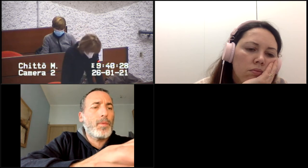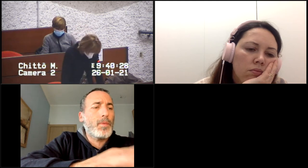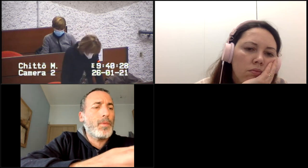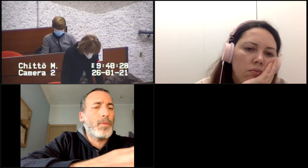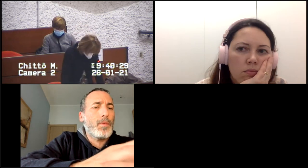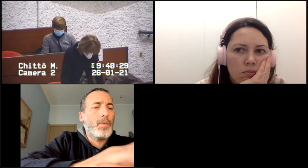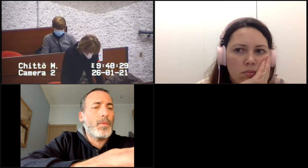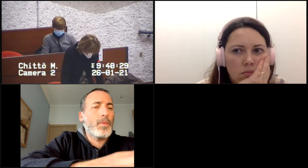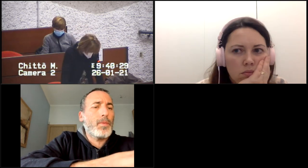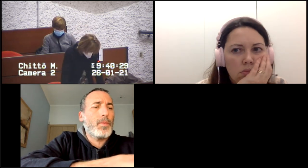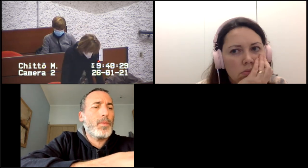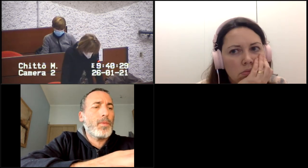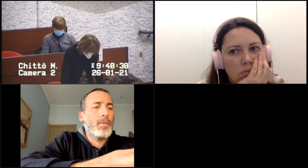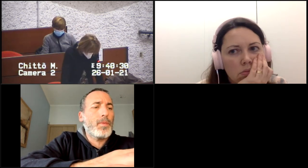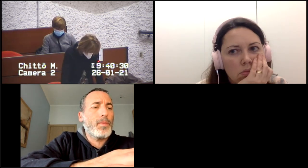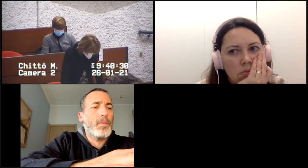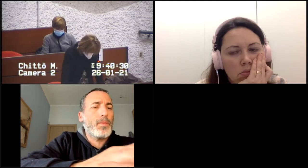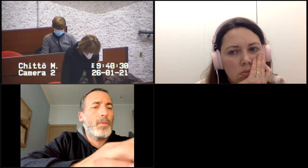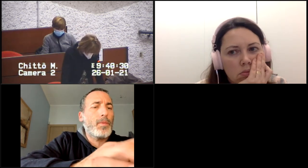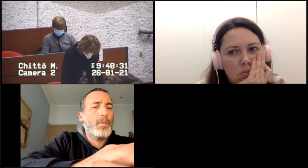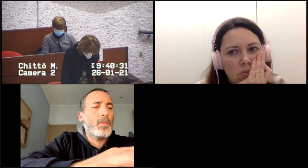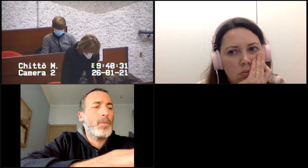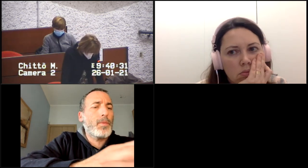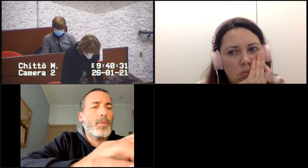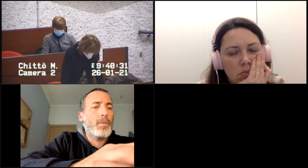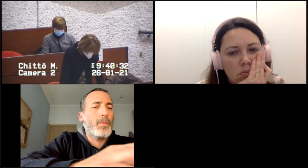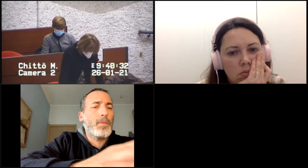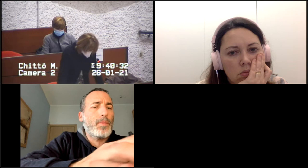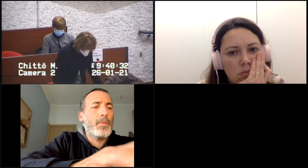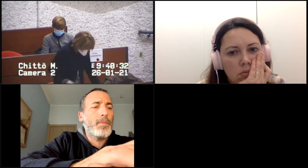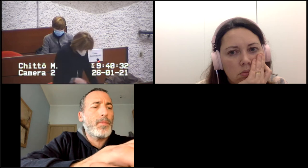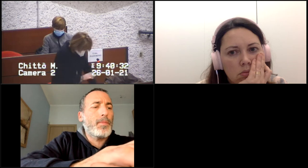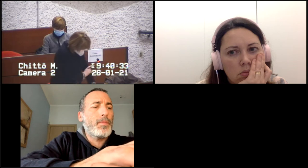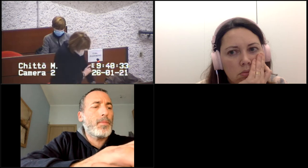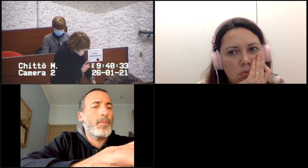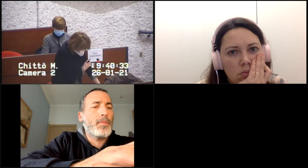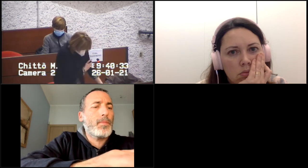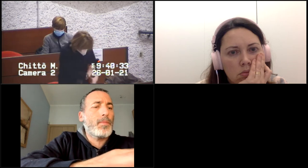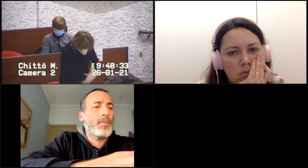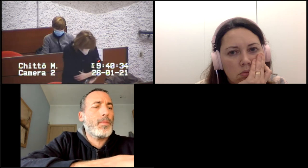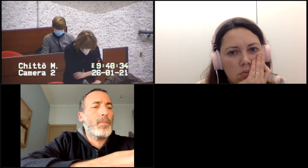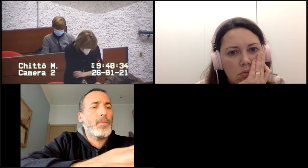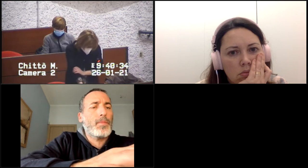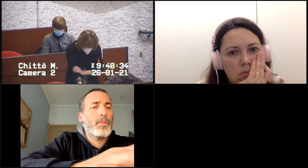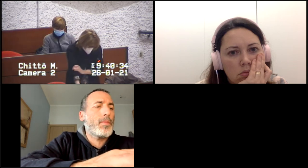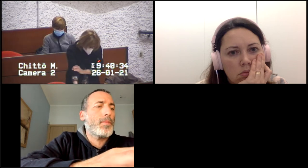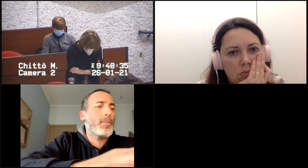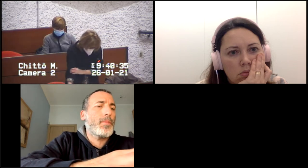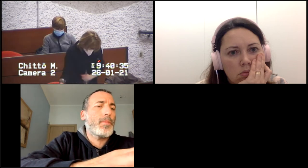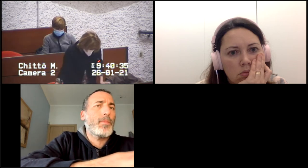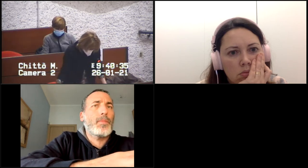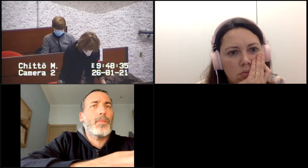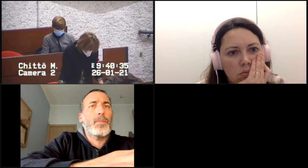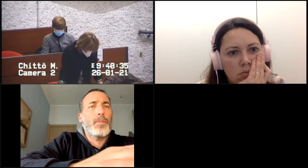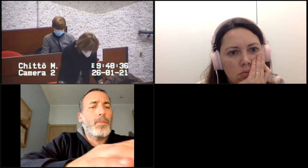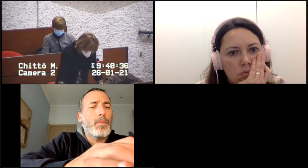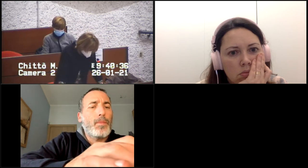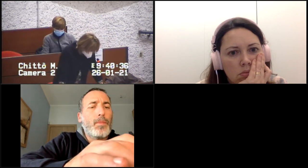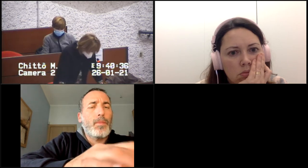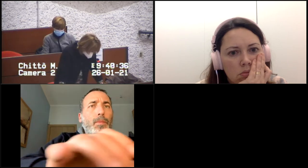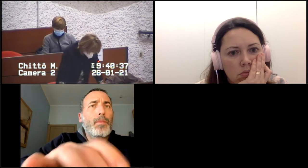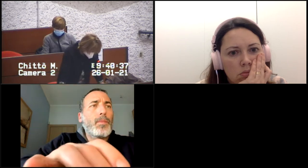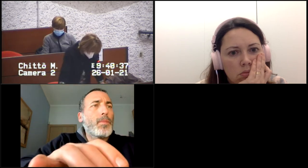livelli rispetto a questa legge. Con questa delibera, anche in questo caso, l'amministrazione comunale